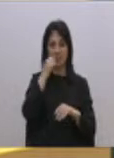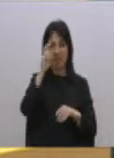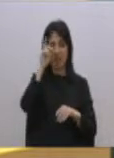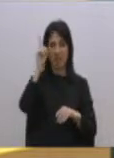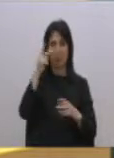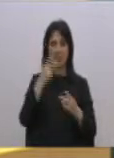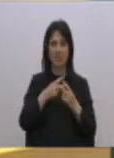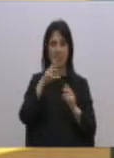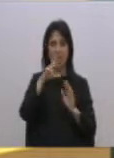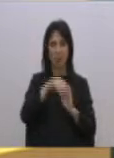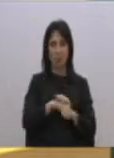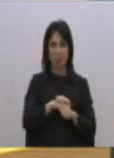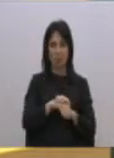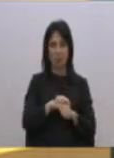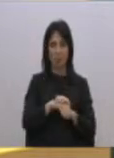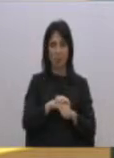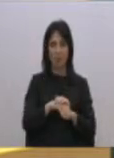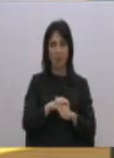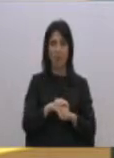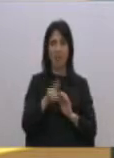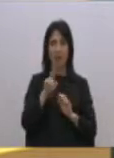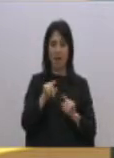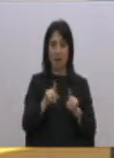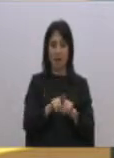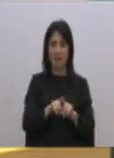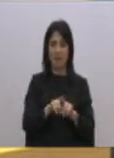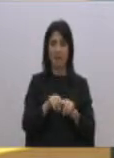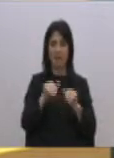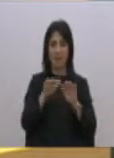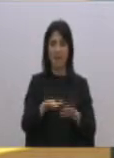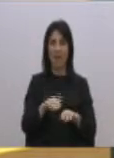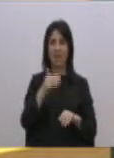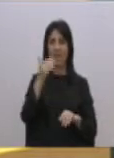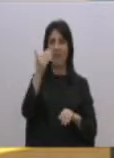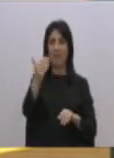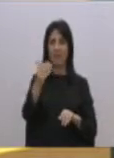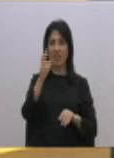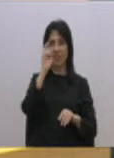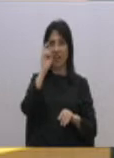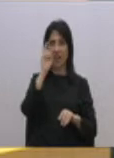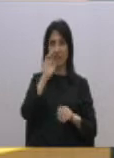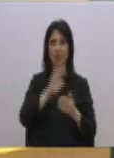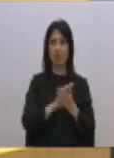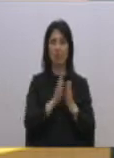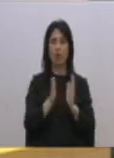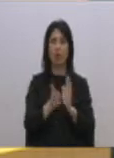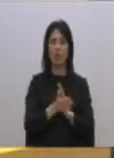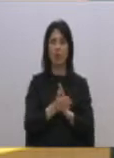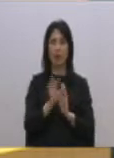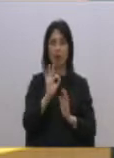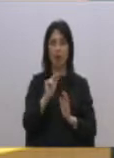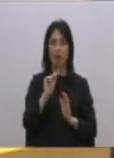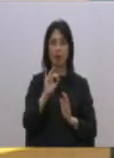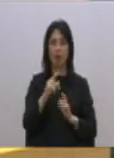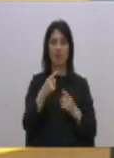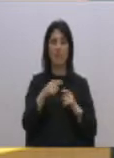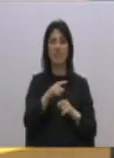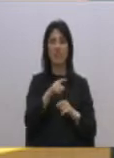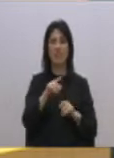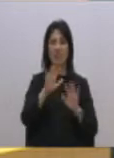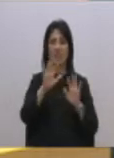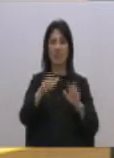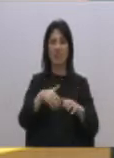დროს ციხეებში. Და ასევე დაადგინა, რომ თქვენი ხელისუფლების პირობებში ოჩიგავას და სხვებს